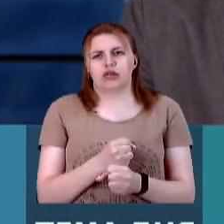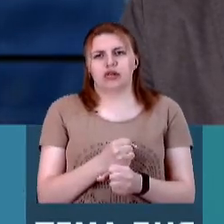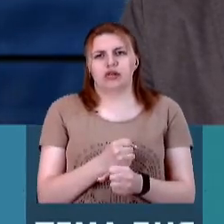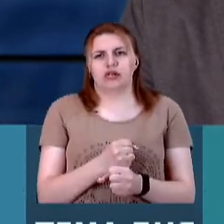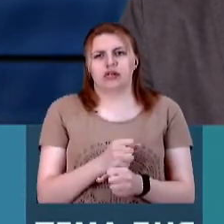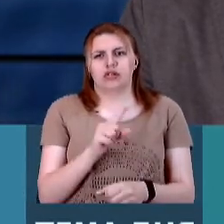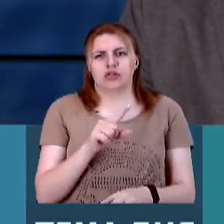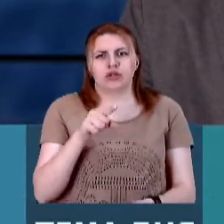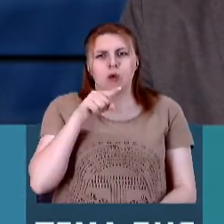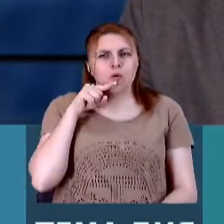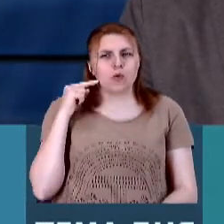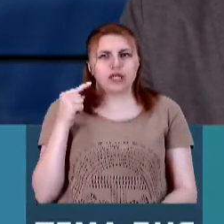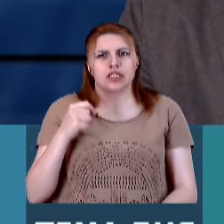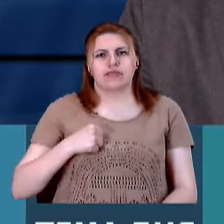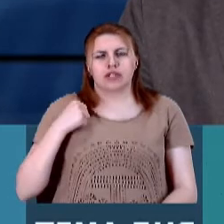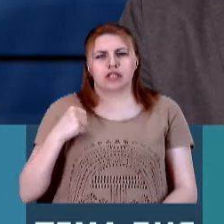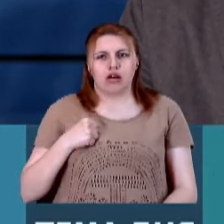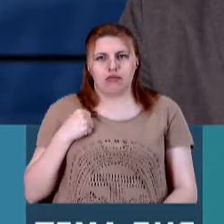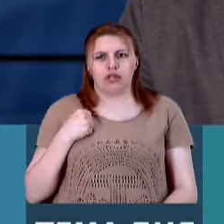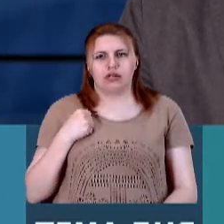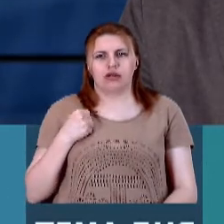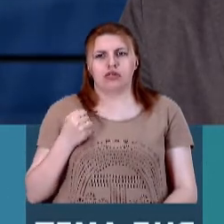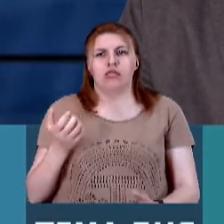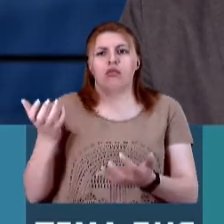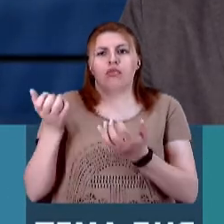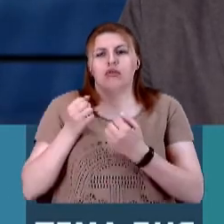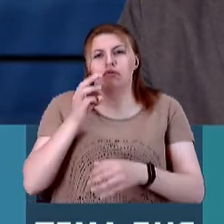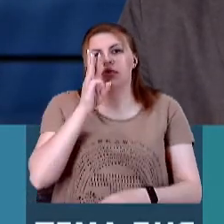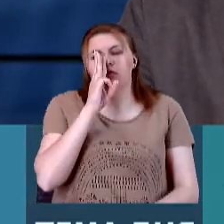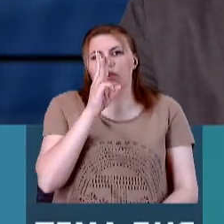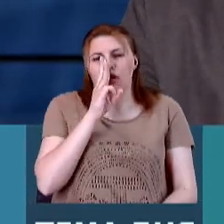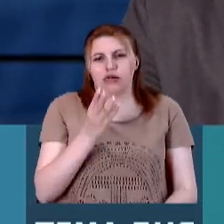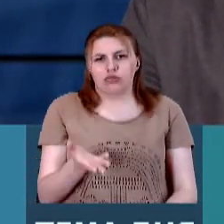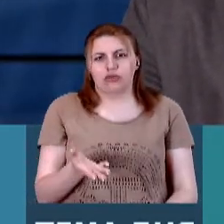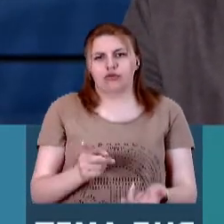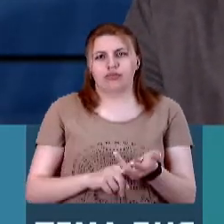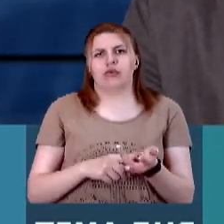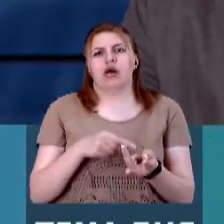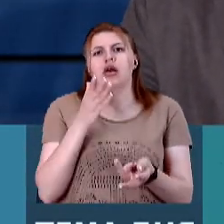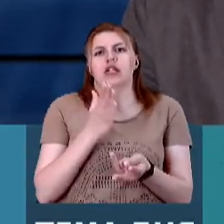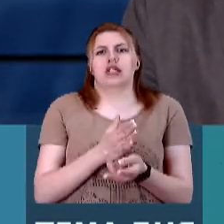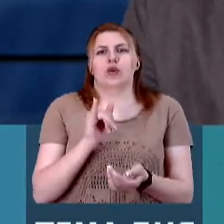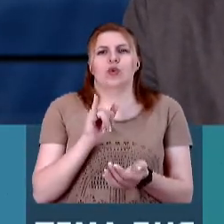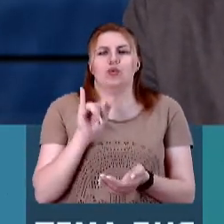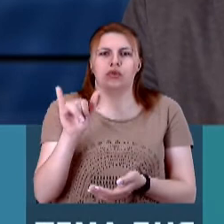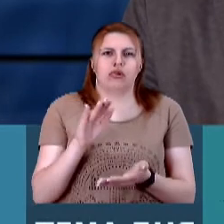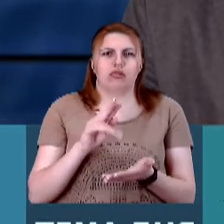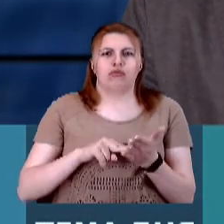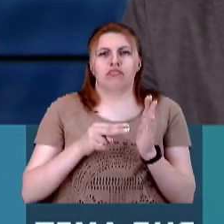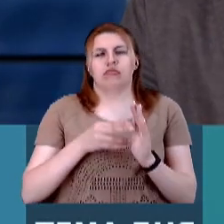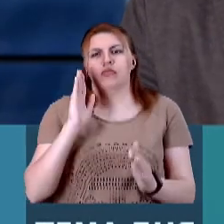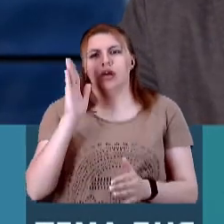з російськими військами, вони отримують зарплату, у них є якісь там перспективи, хтось